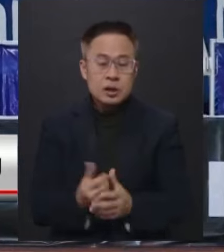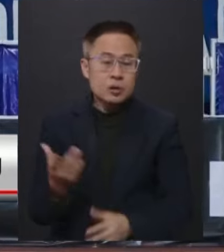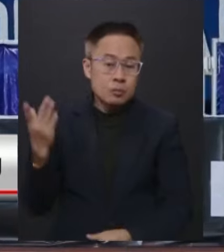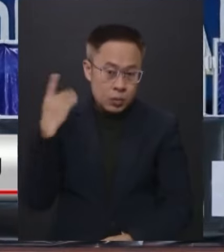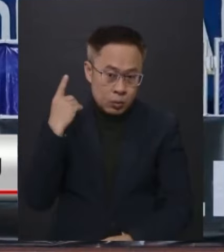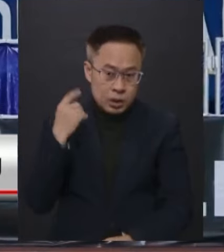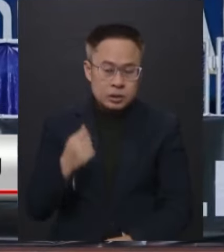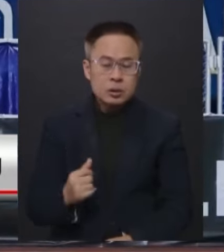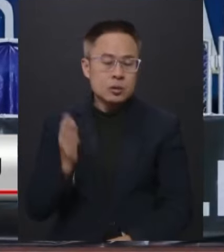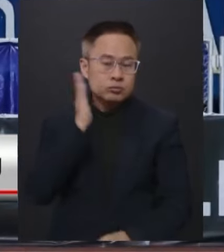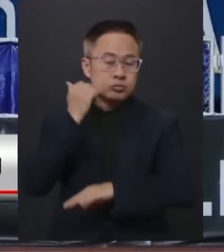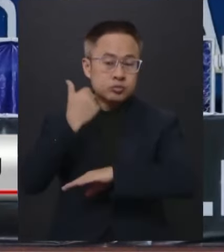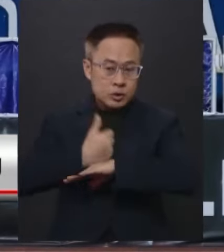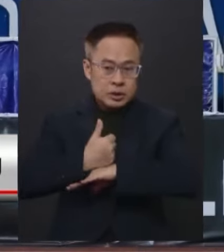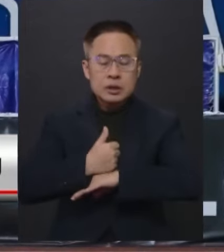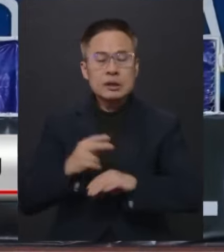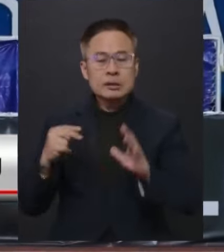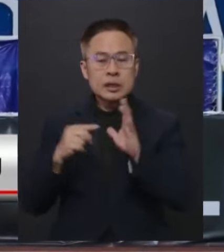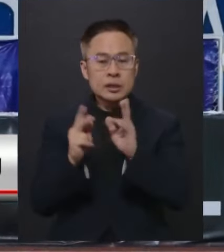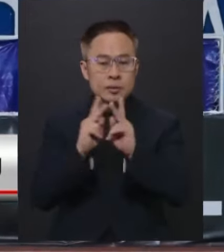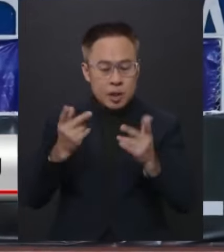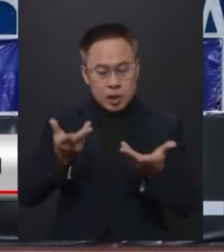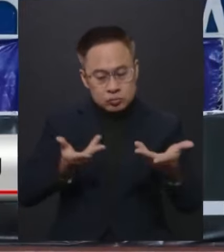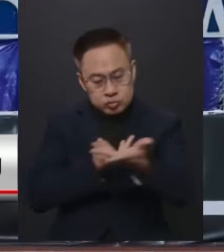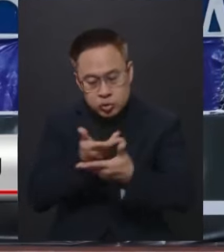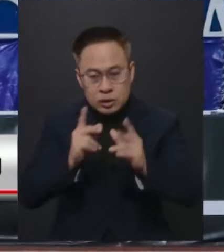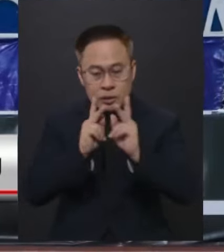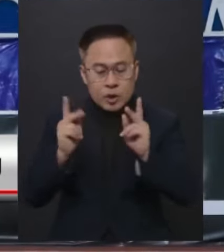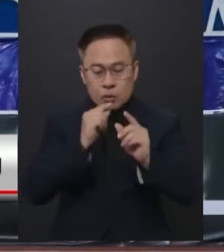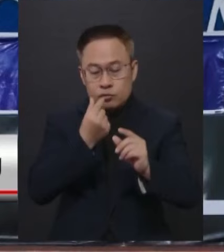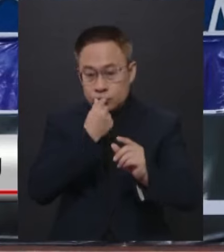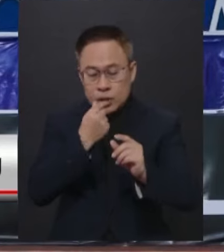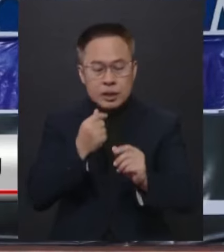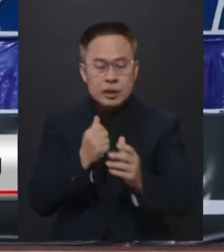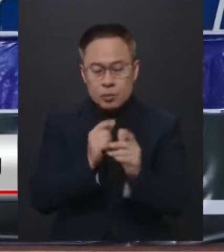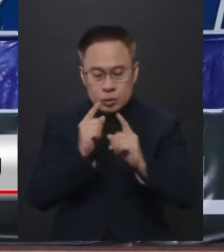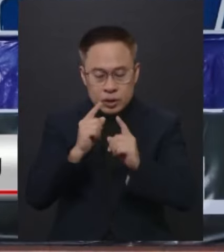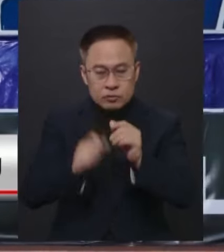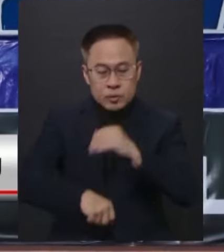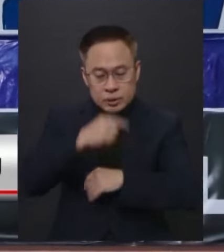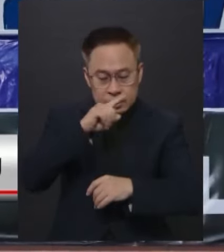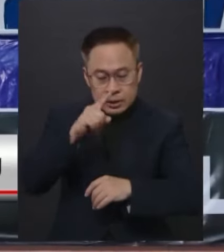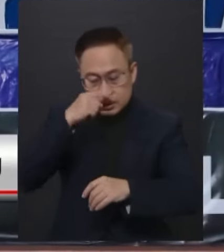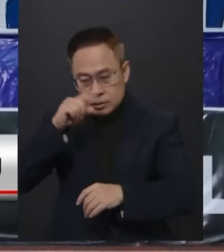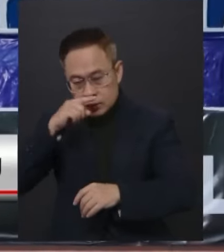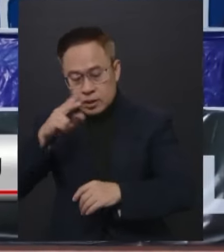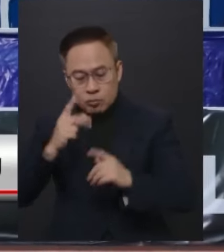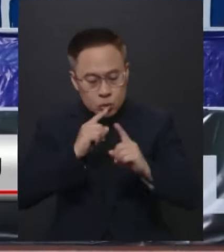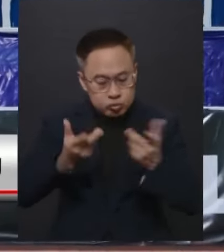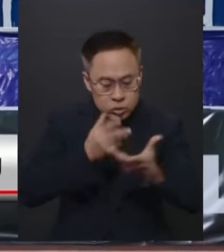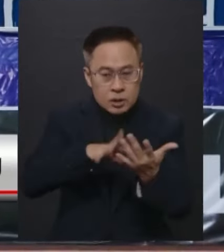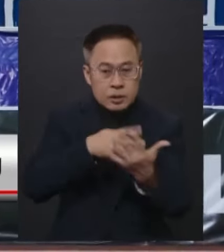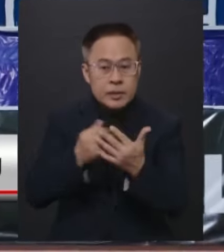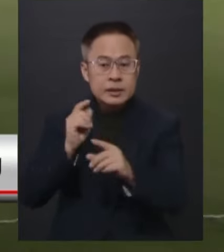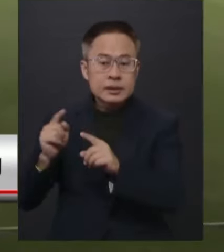นะคะเข้ามาร่วมประชุมกันเพื่อที่จะวางนโยบายในการปฏิบัติการหลังจากนี้เพราะว่าแน่นอนค่ะ